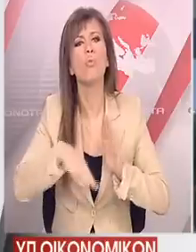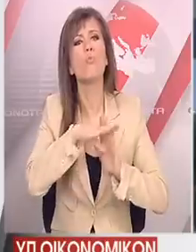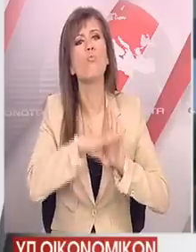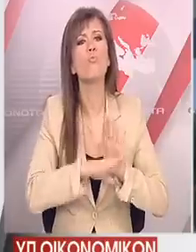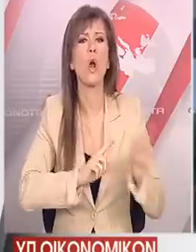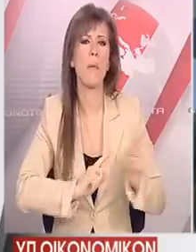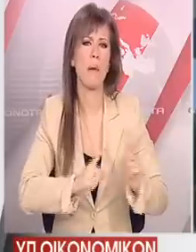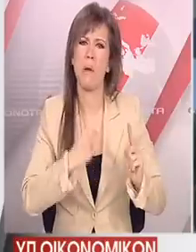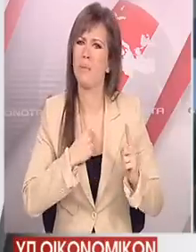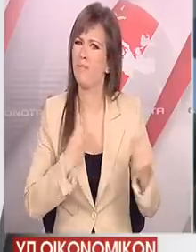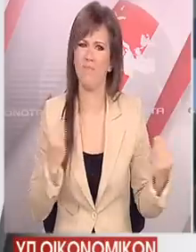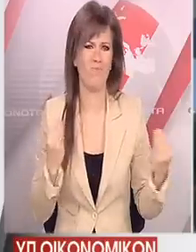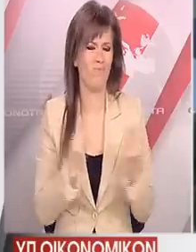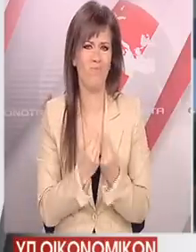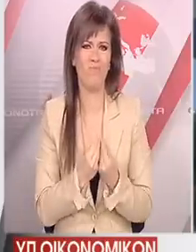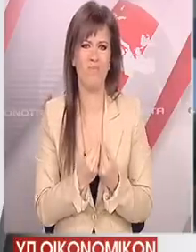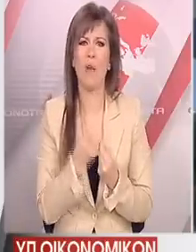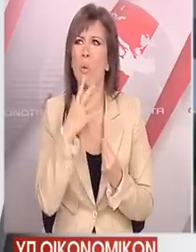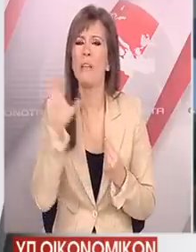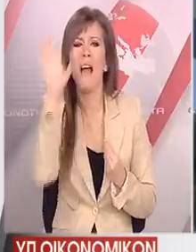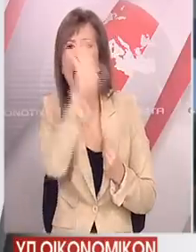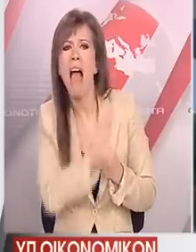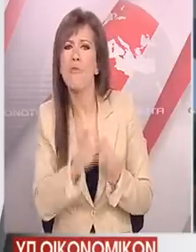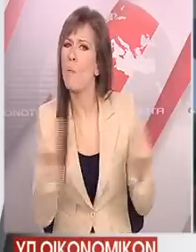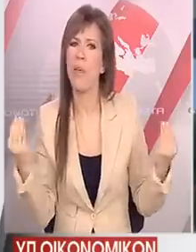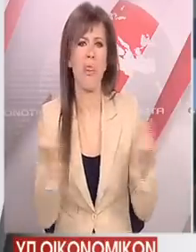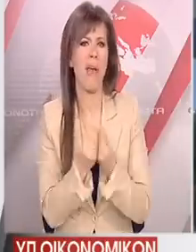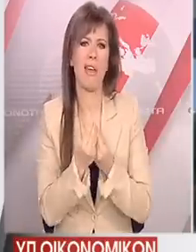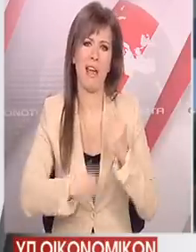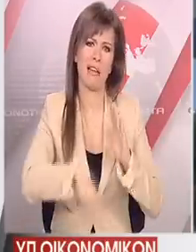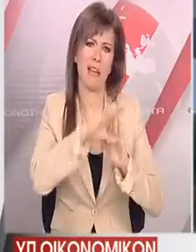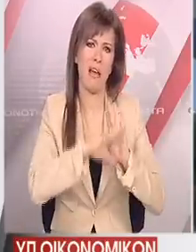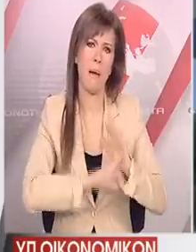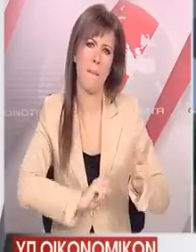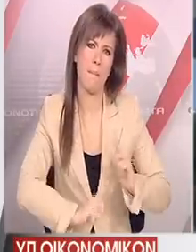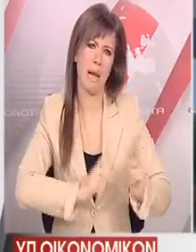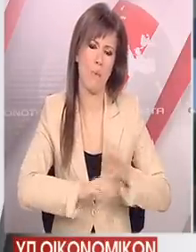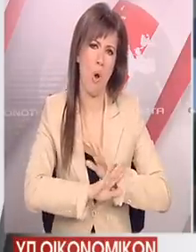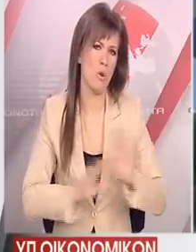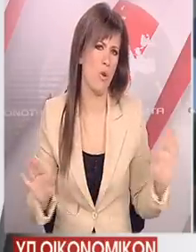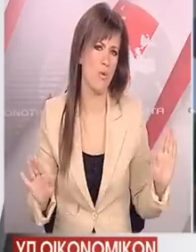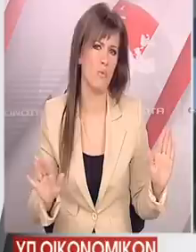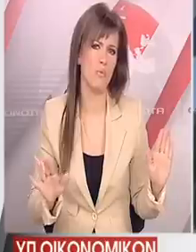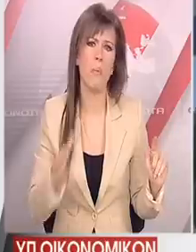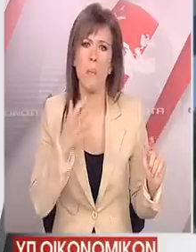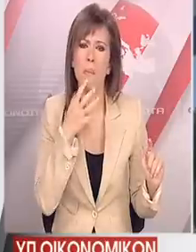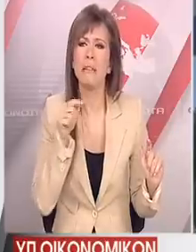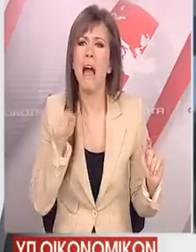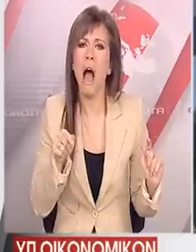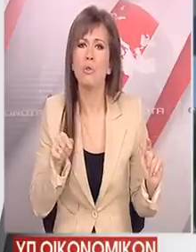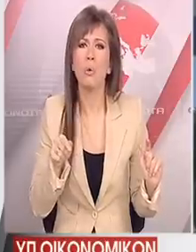εμείς θεωρούμε τη λογική είναι αντιευρωπαϊκή. Με αυτή την, αν θέλετε,